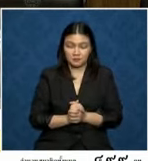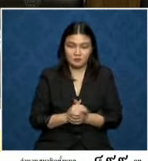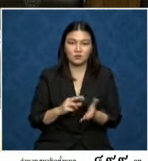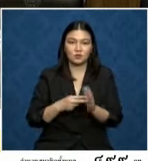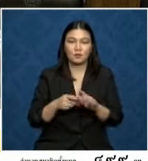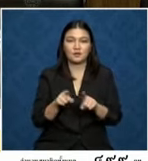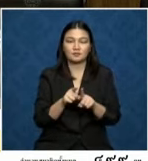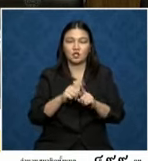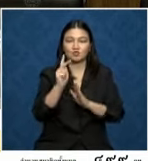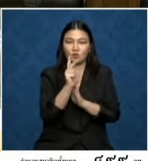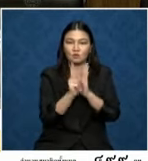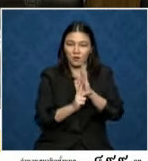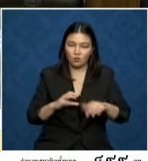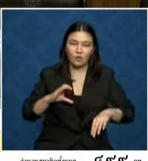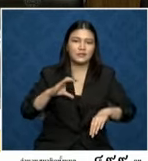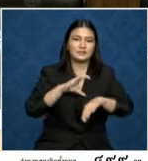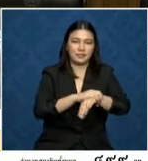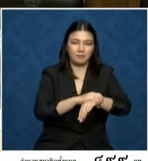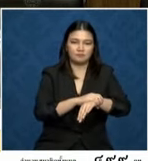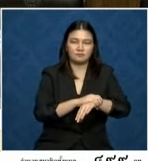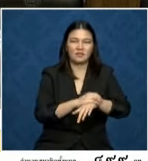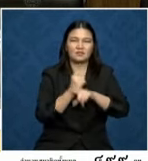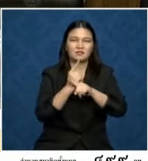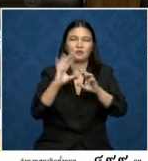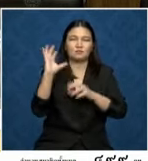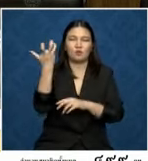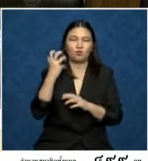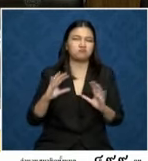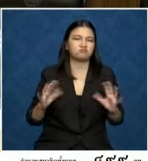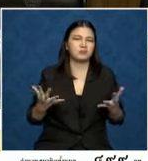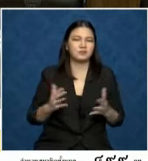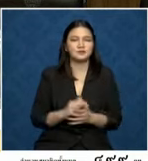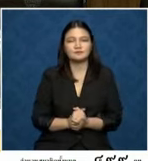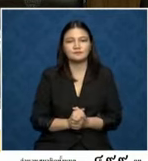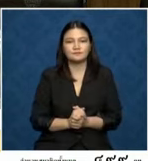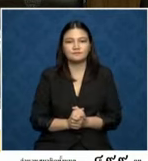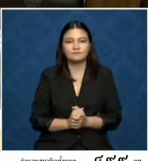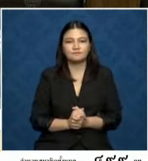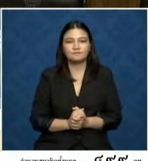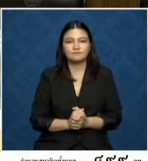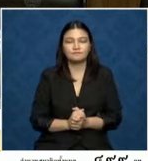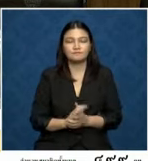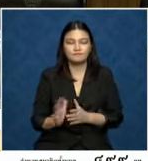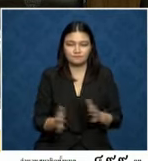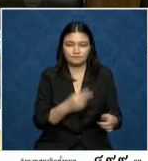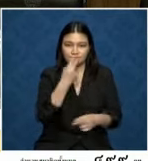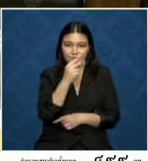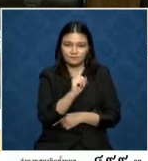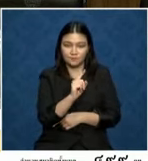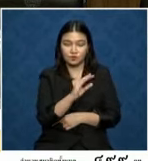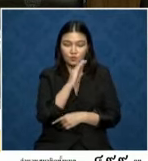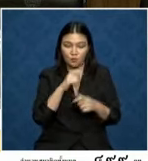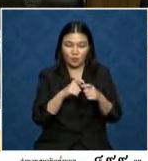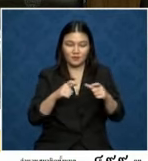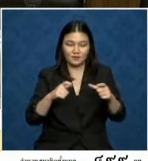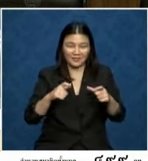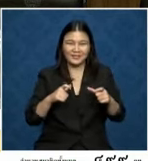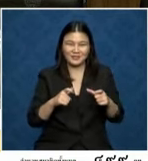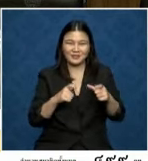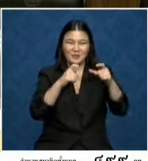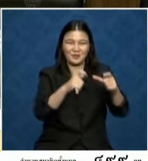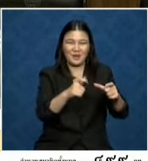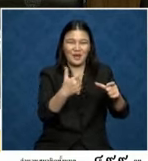าที่ไม่สอดคล้องกับหลักสากลท่านประธานครับในส่วนของการที่ไม่สามารถจ่ายเงินตามเช็คหรือว่าที่